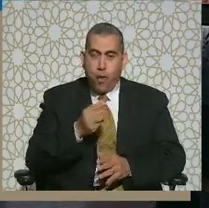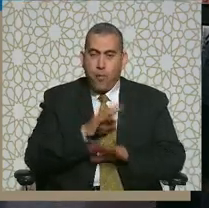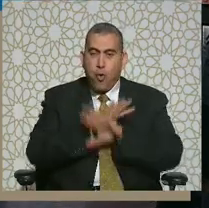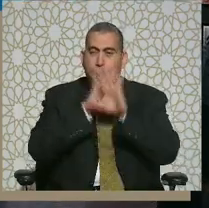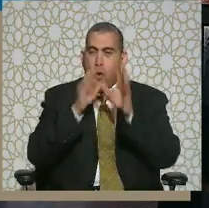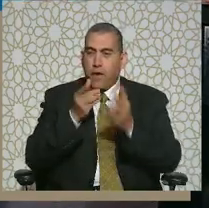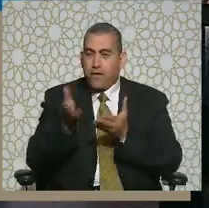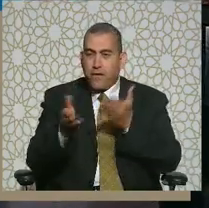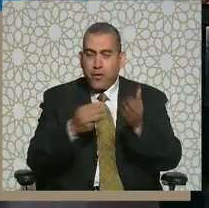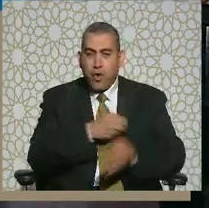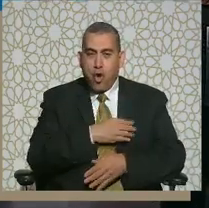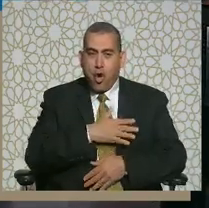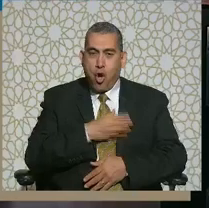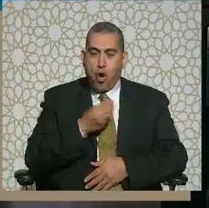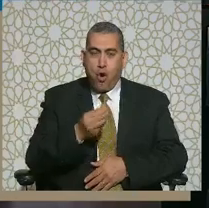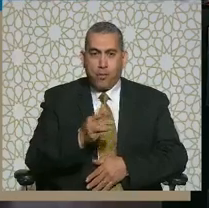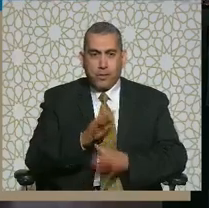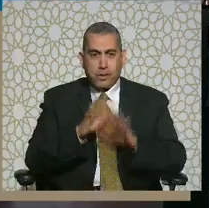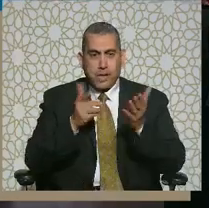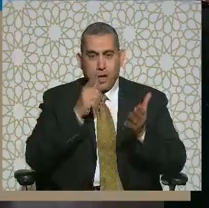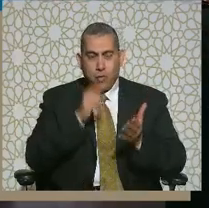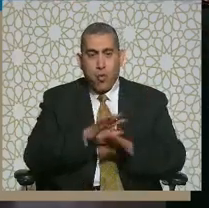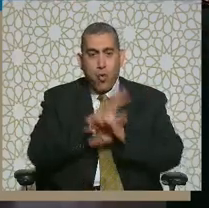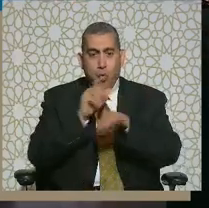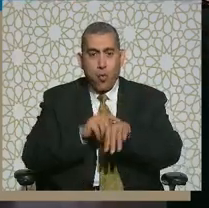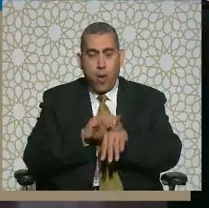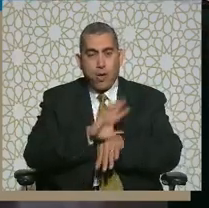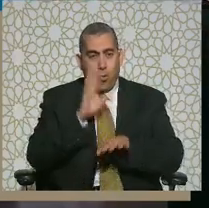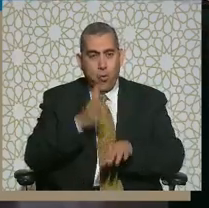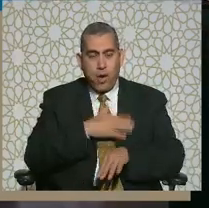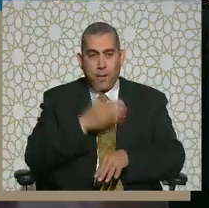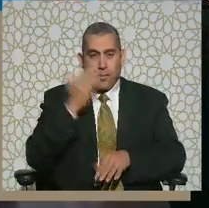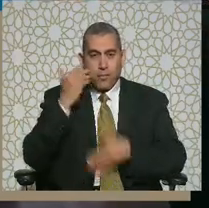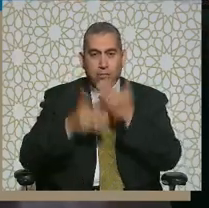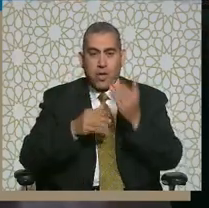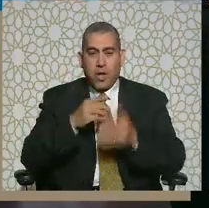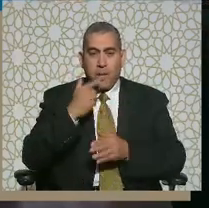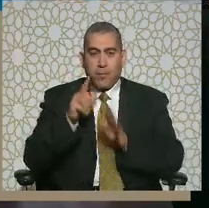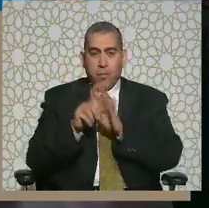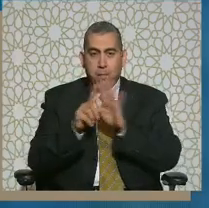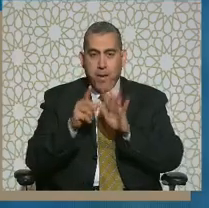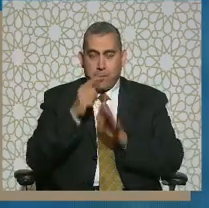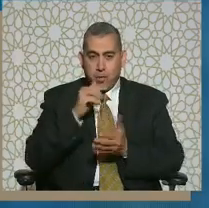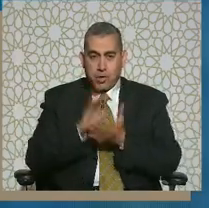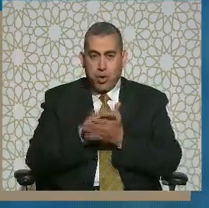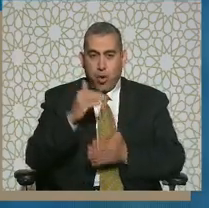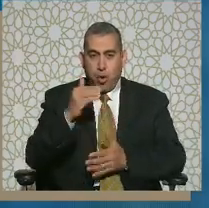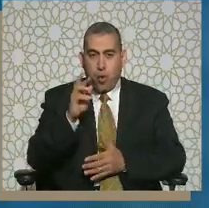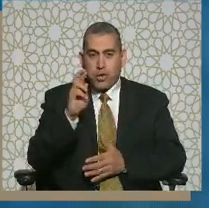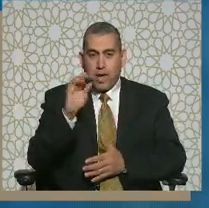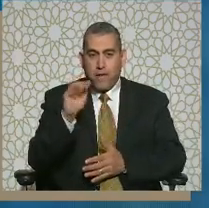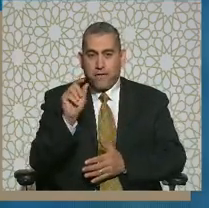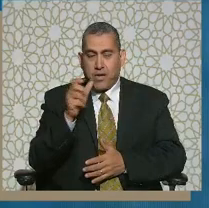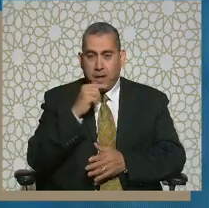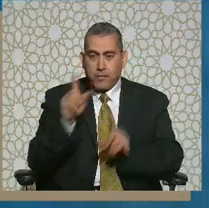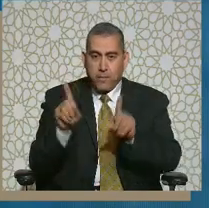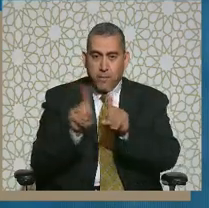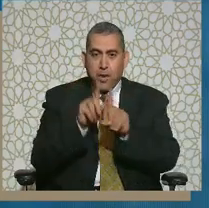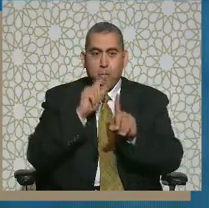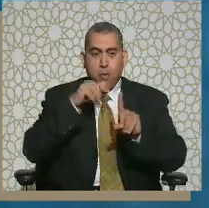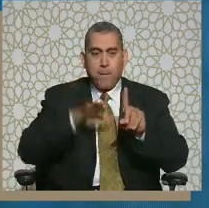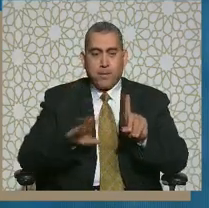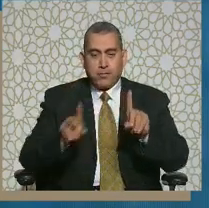موقف ايه ده في كل وقت مره كان سيدنا حذيفه بن اليمان بيحكي جلست بجوار بي